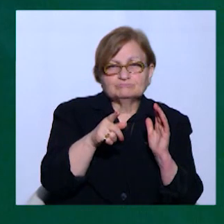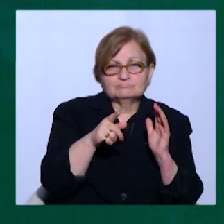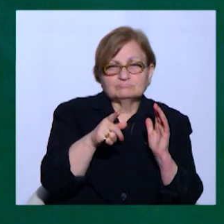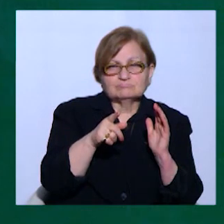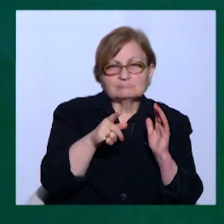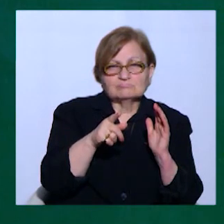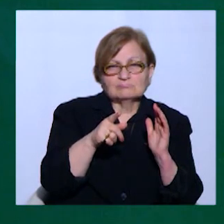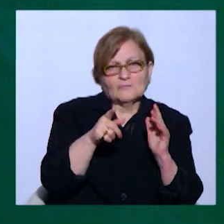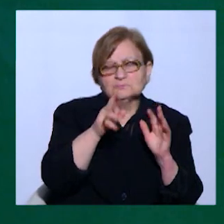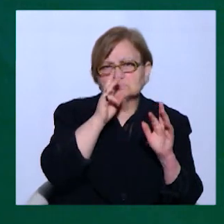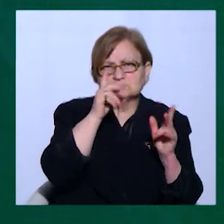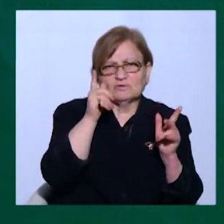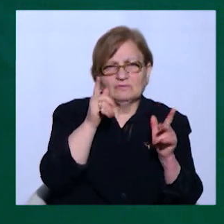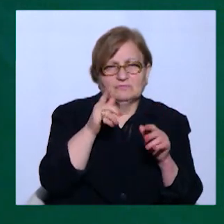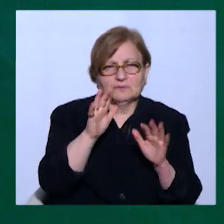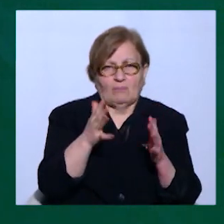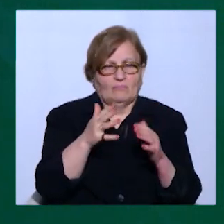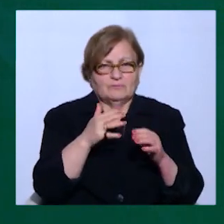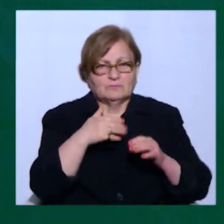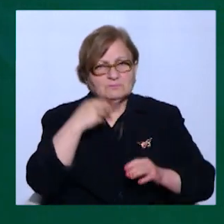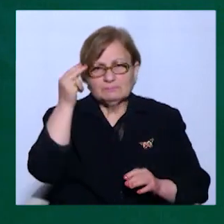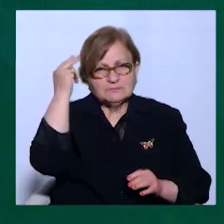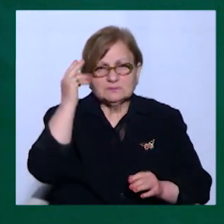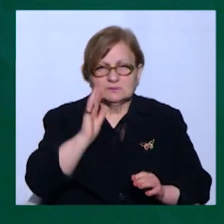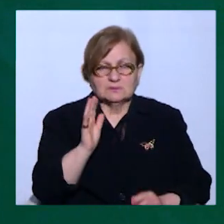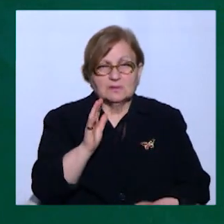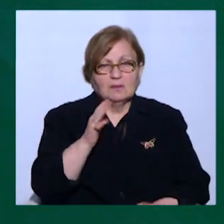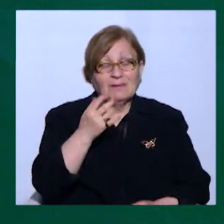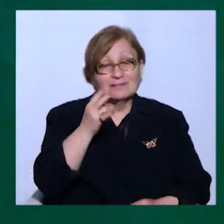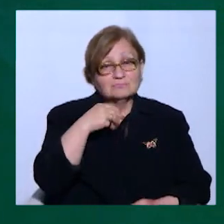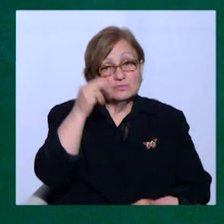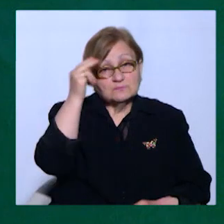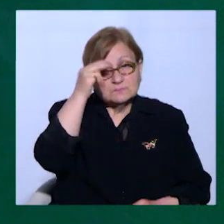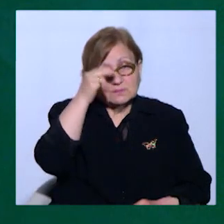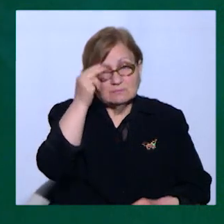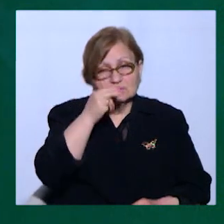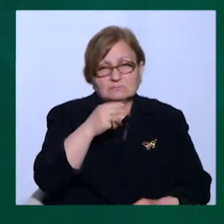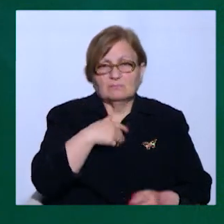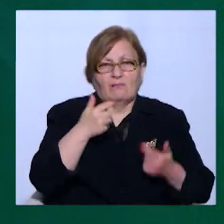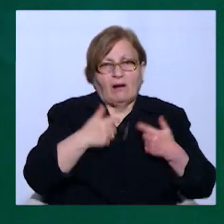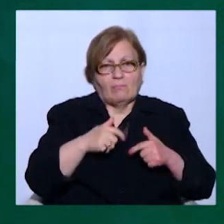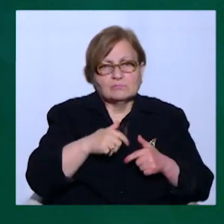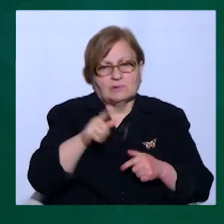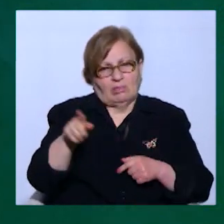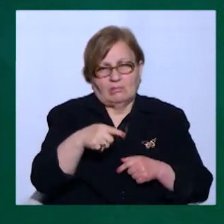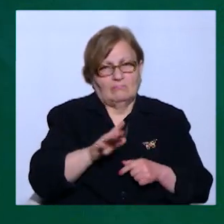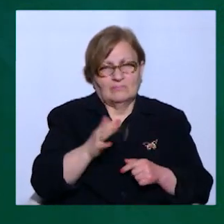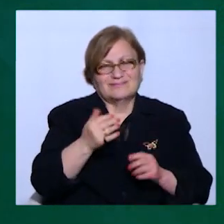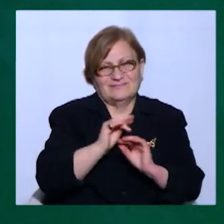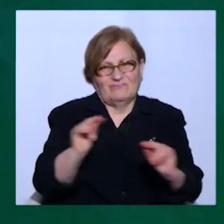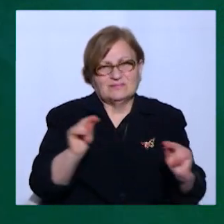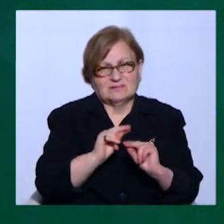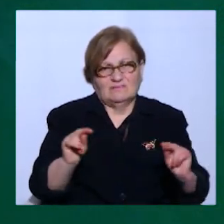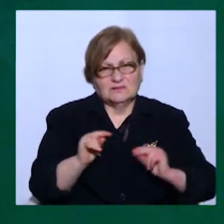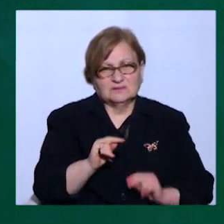გითხრათ. ესე გამოვიდა. მაგრამ ჩვენ ხო სწავლის პროცესში ვართ. აქ მე გამოსთას არ გიკეთებ თქვენ. საუბრობთ ამის დროს დადგება და